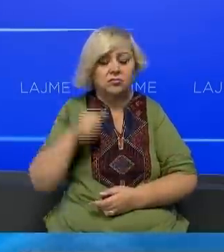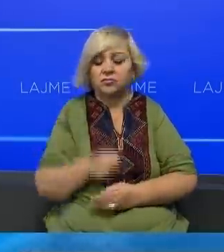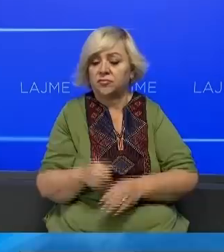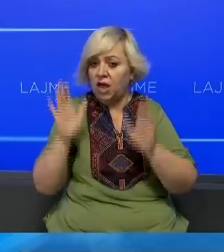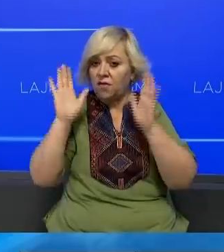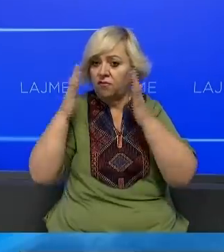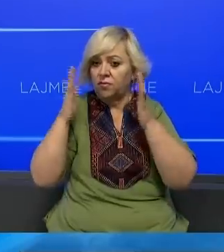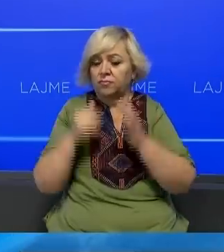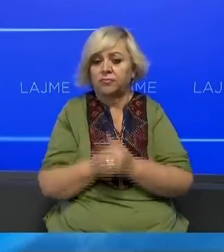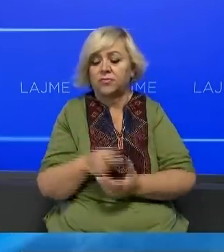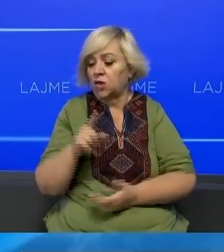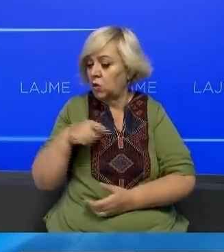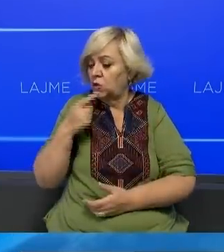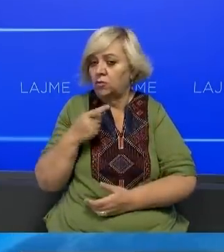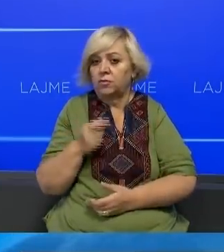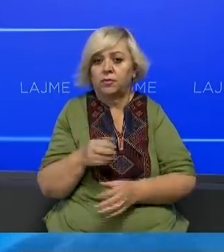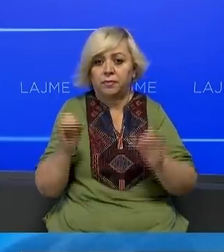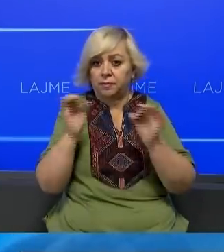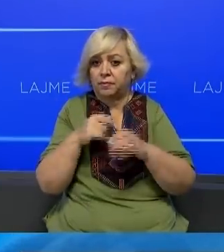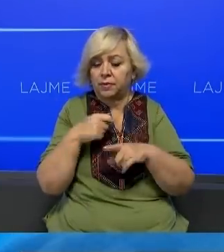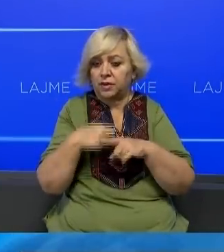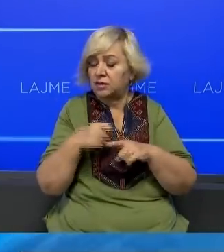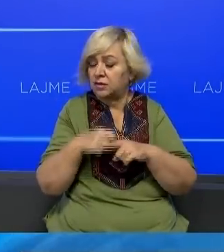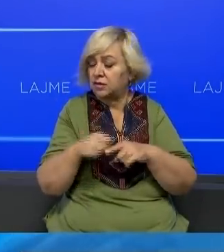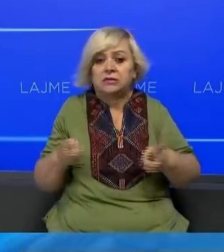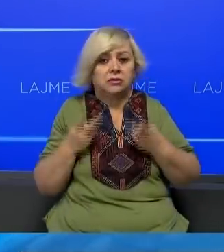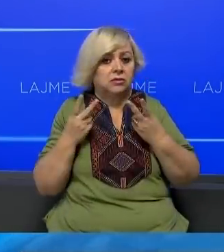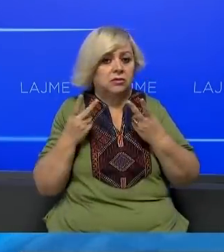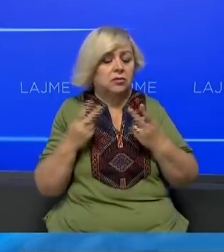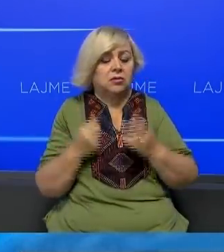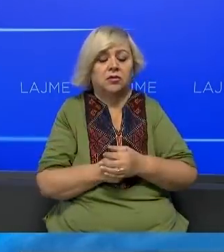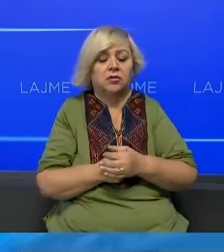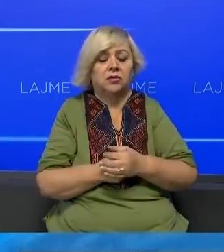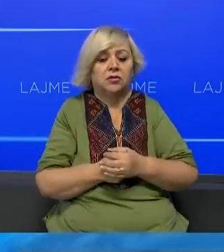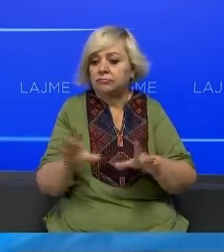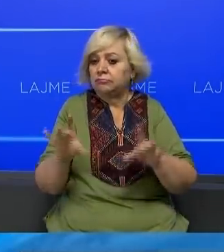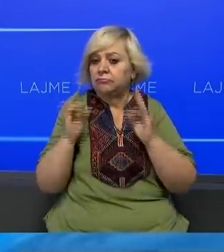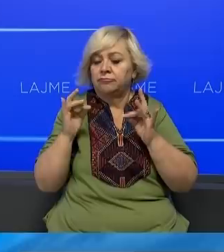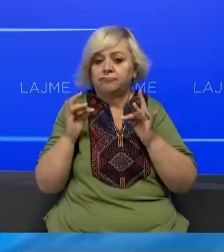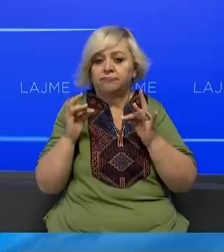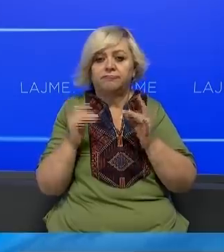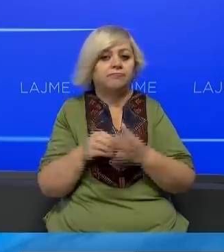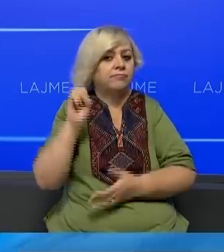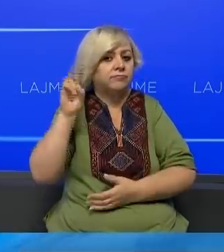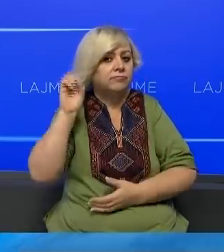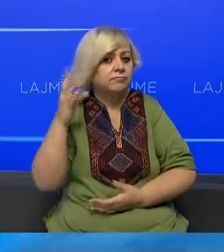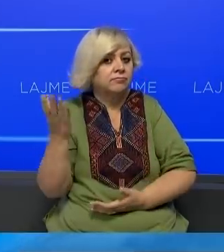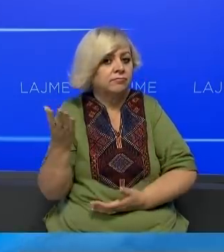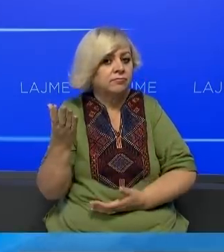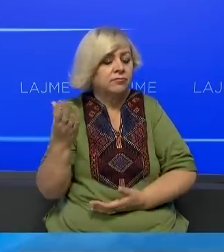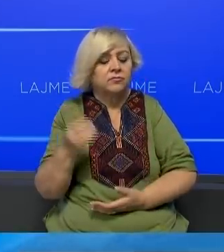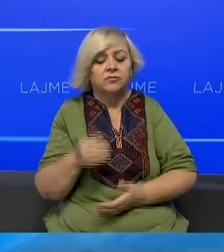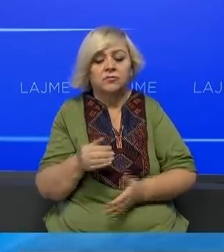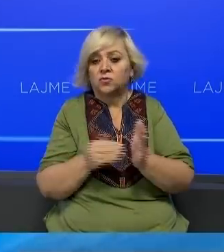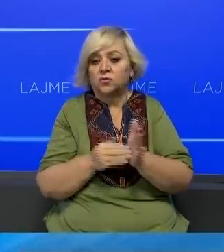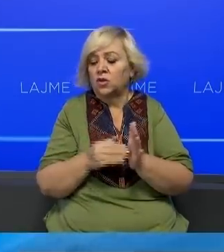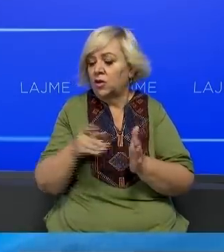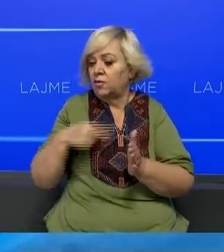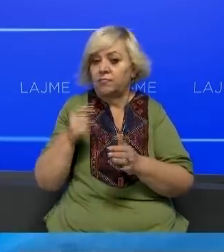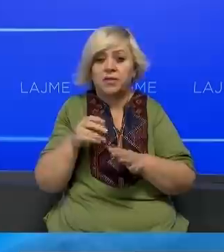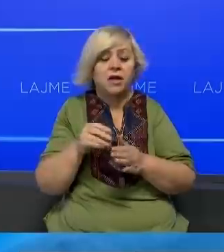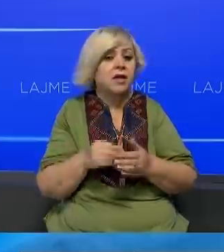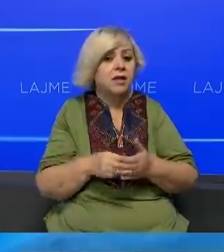në Facebook, Rukiqi ka thënë se nuk ka zgjidhje të leta e as shumë zgjedhje për çështjen e furnizimit me energji elektrike. Tutje Rukiqi thotë se në